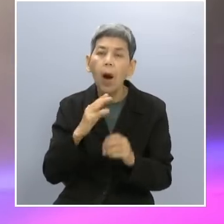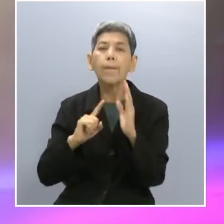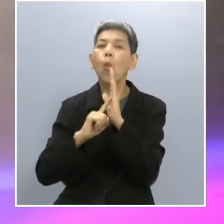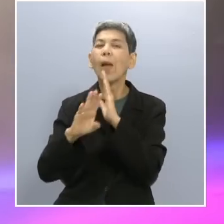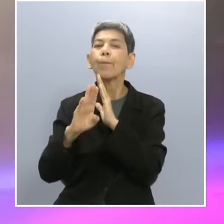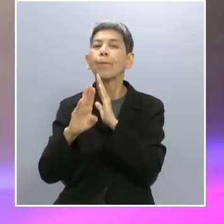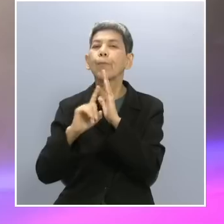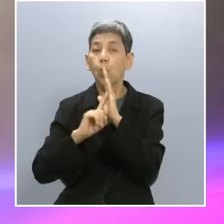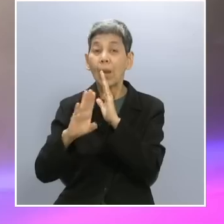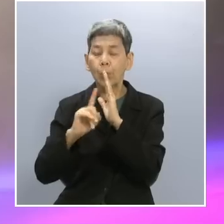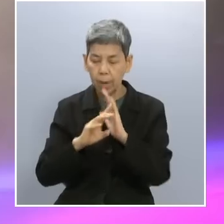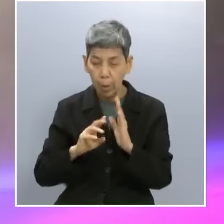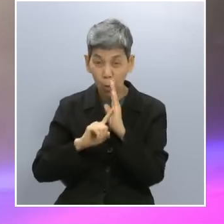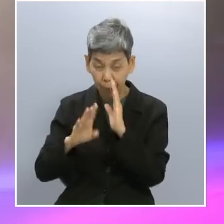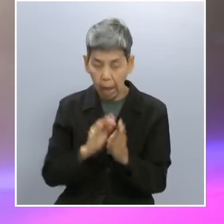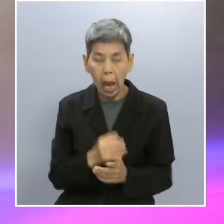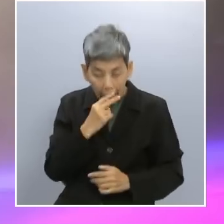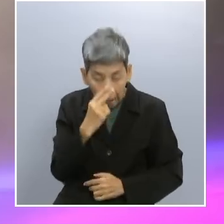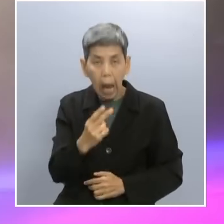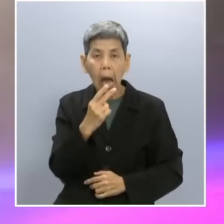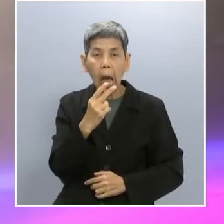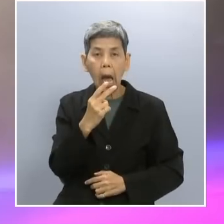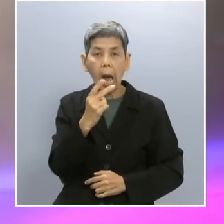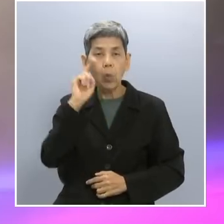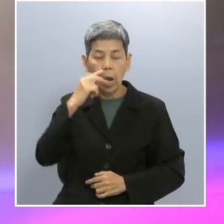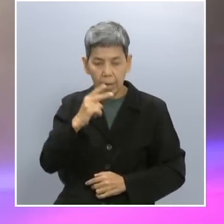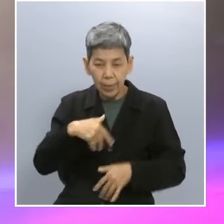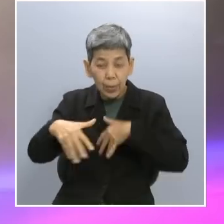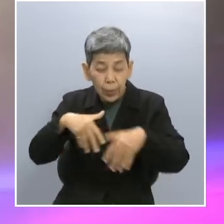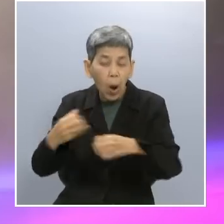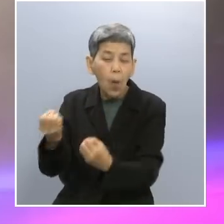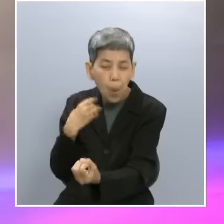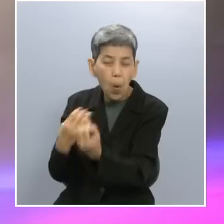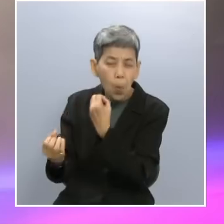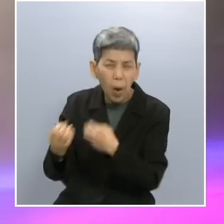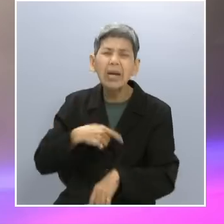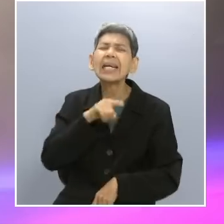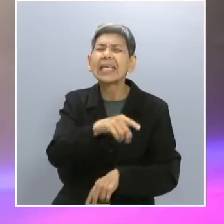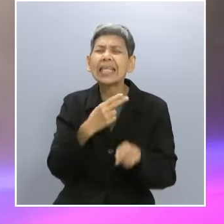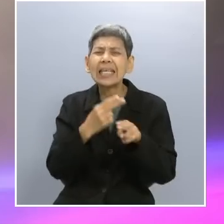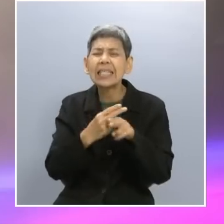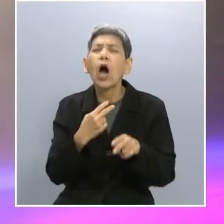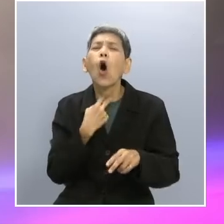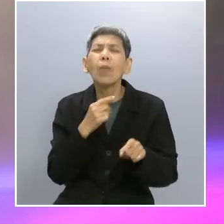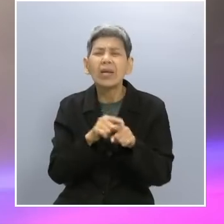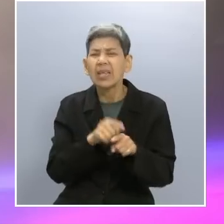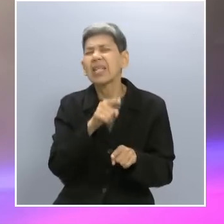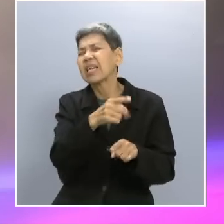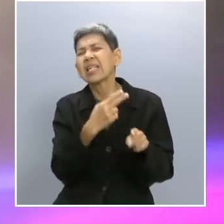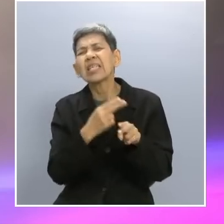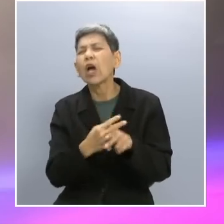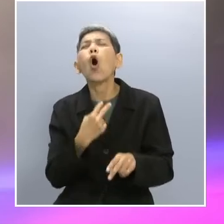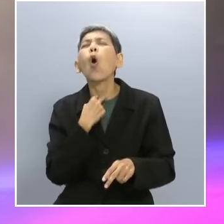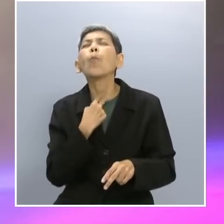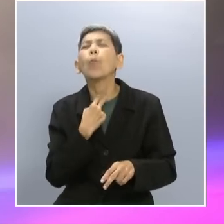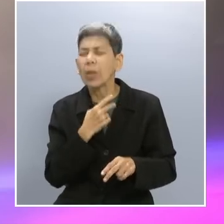อ่าปรากฏว่าพอไปถึงผู้ชมครับชาวบ้านเนี่ยเขาเรียกกบว่าอะไรรู้ไหมฮะเขาก็เรียกจากกบ